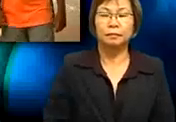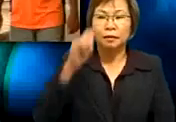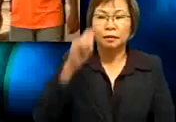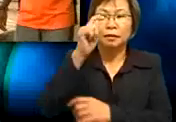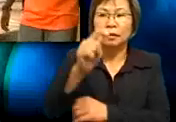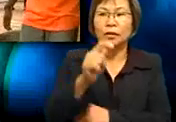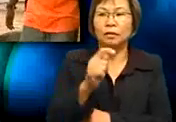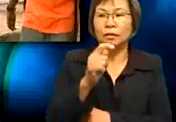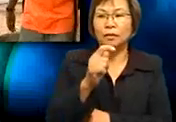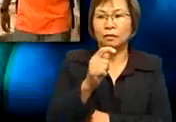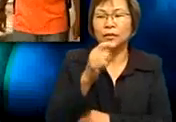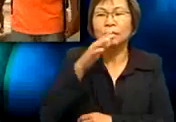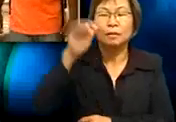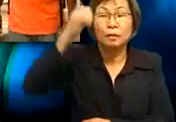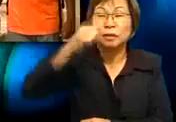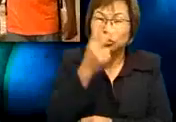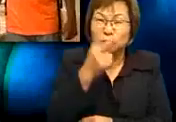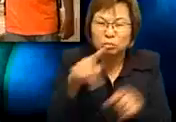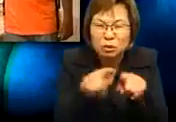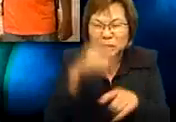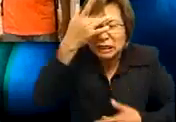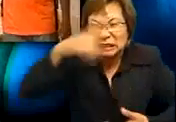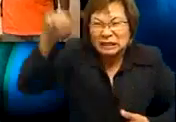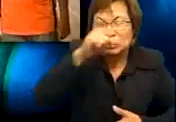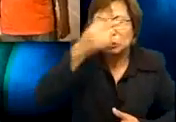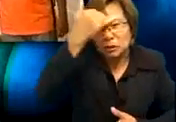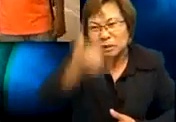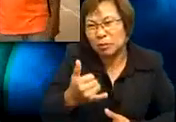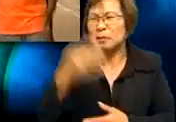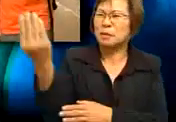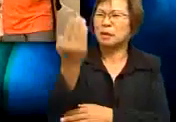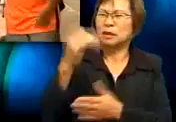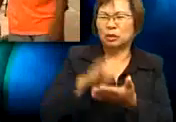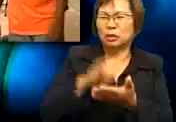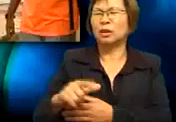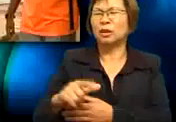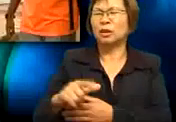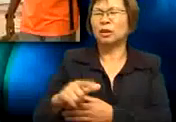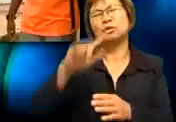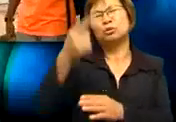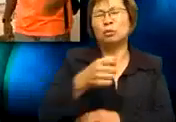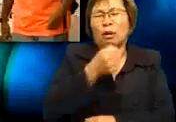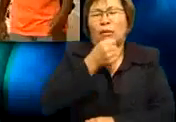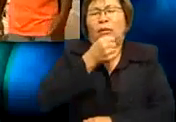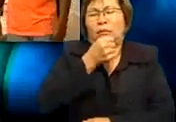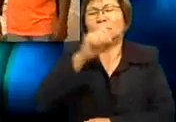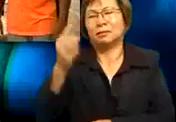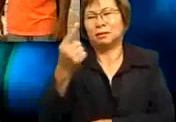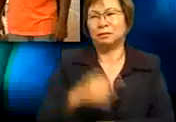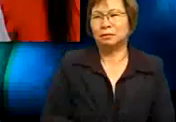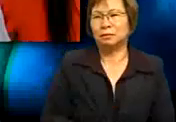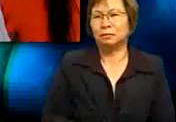Eh, kita tengok makcik tu. Sebab macam sakit teruk je. Kenapa? Biasa je lah tu. Cuma batuk-batuk